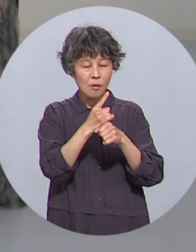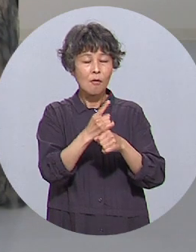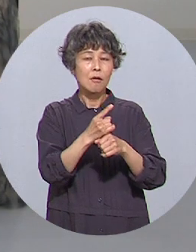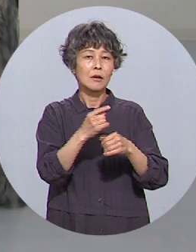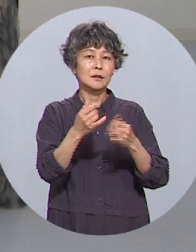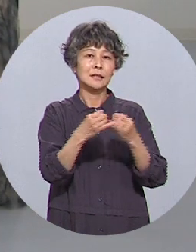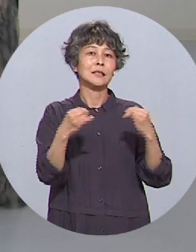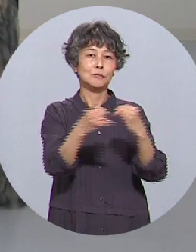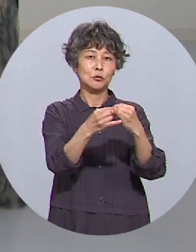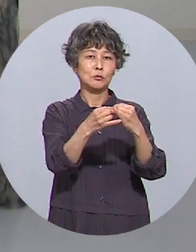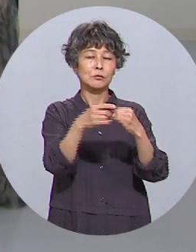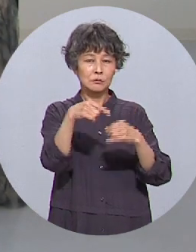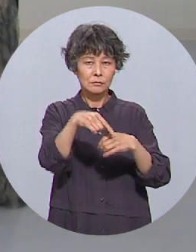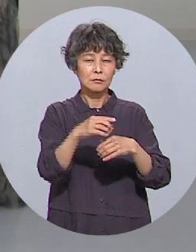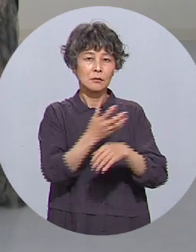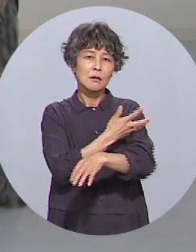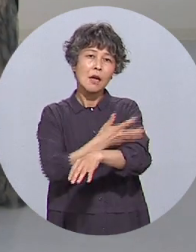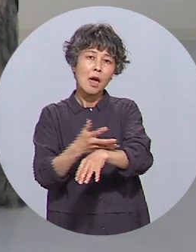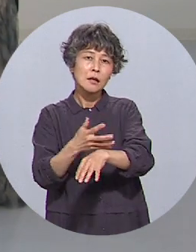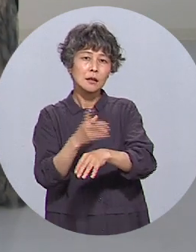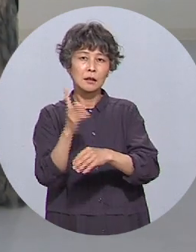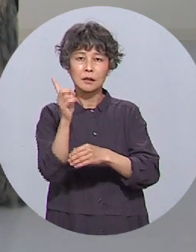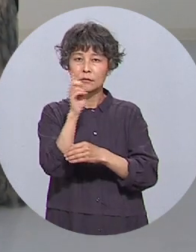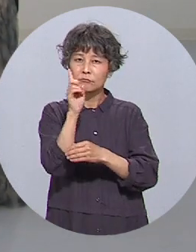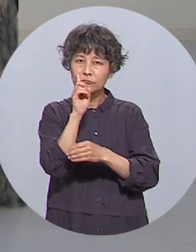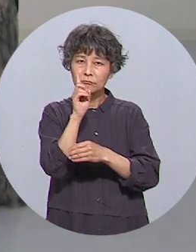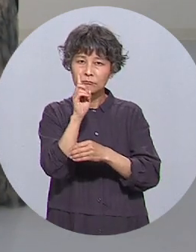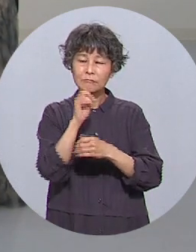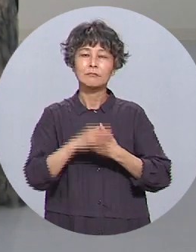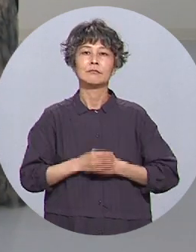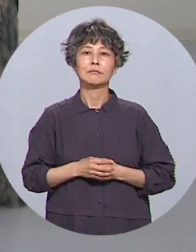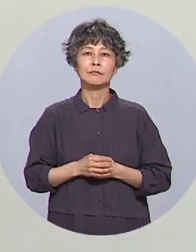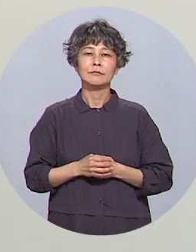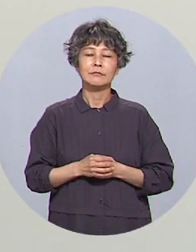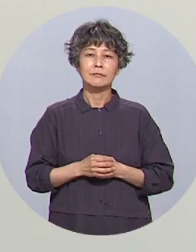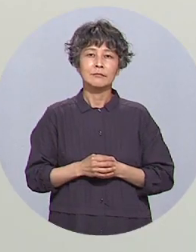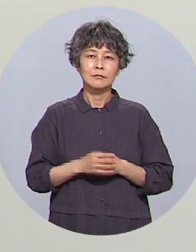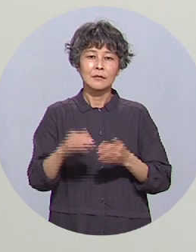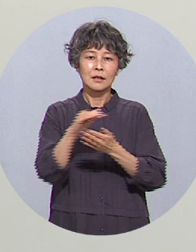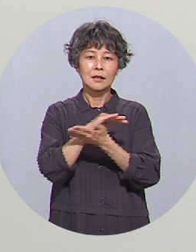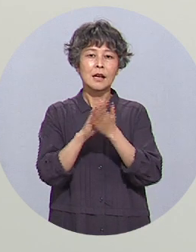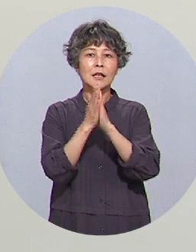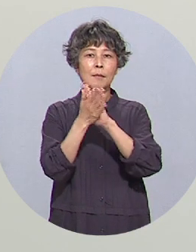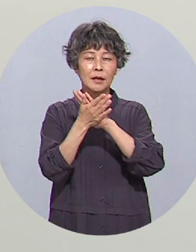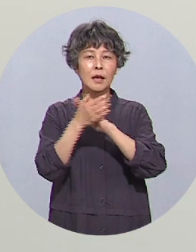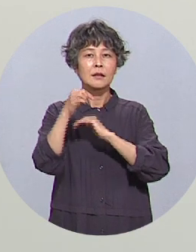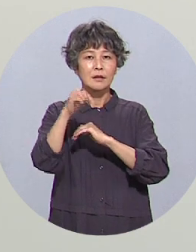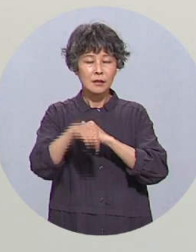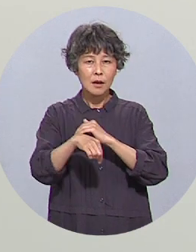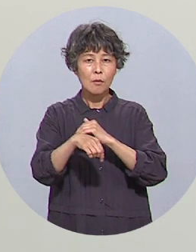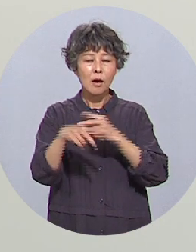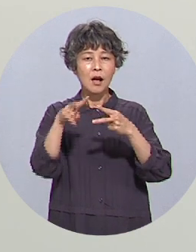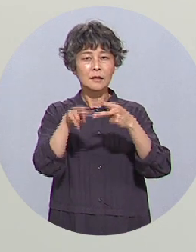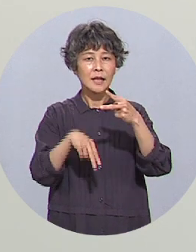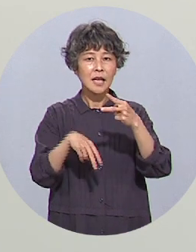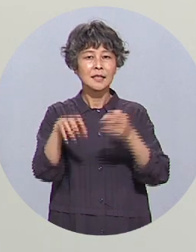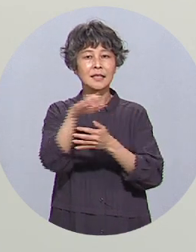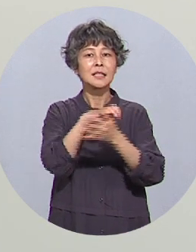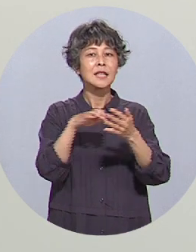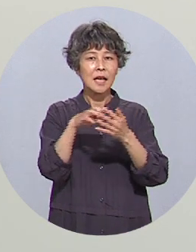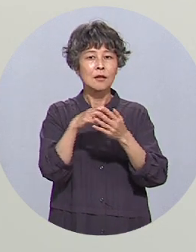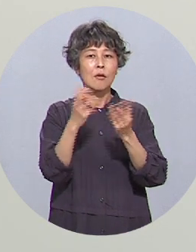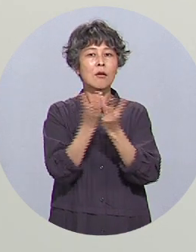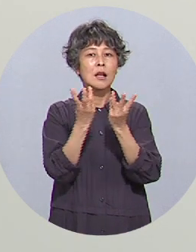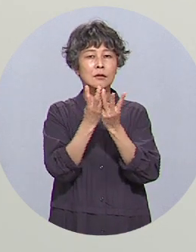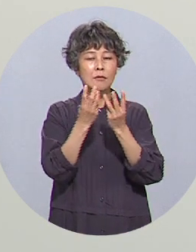これチーム誕生の経緯みたいなものを教えてもらえますか。 はい、埼玉県の方では刑事事件のですね、認知件数